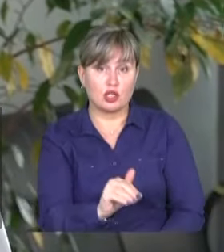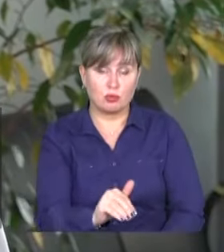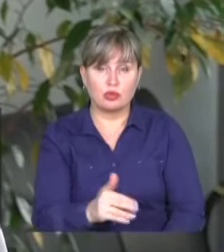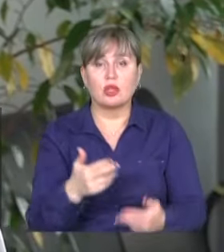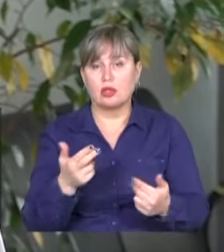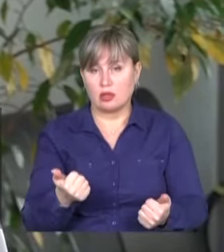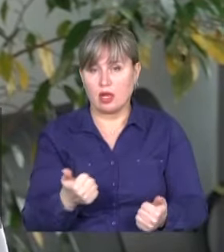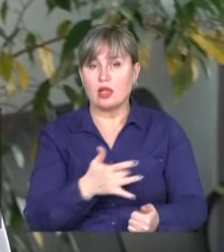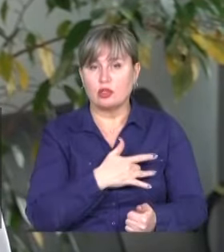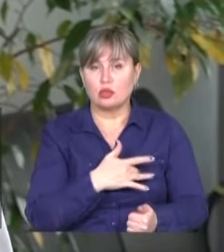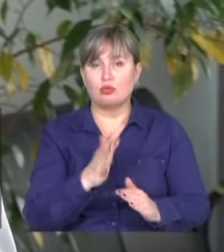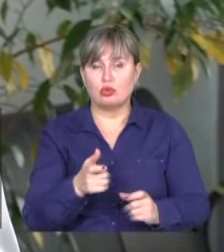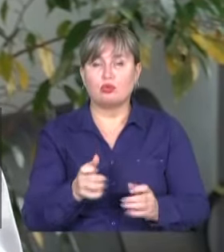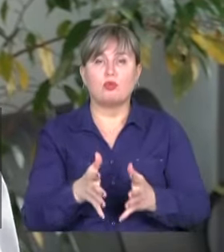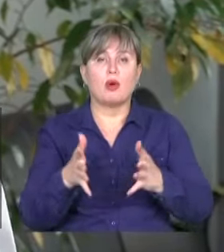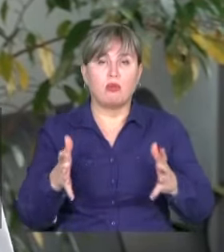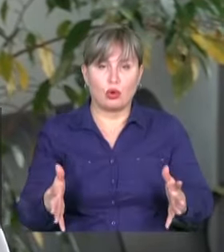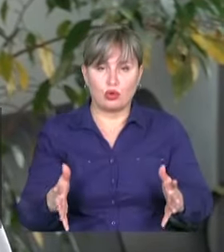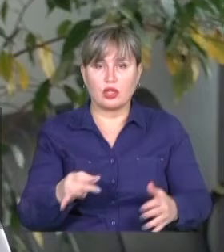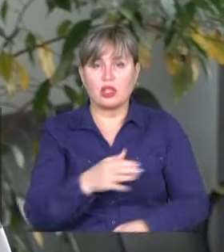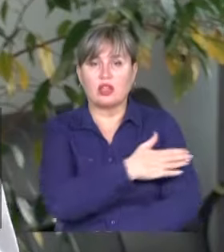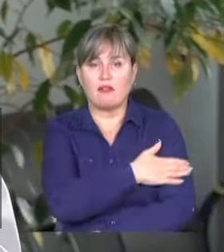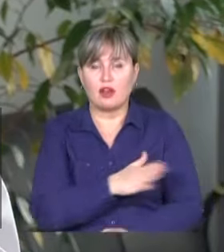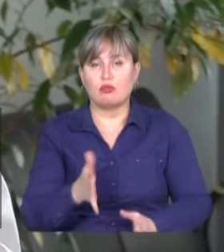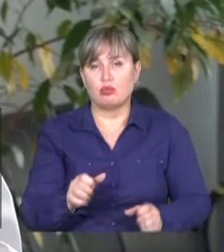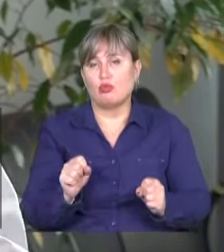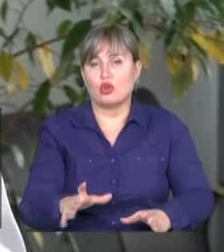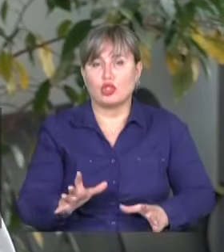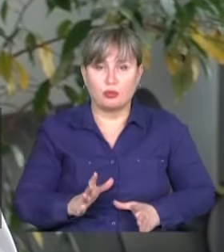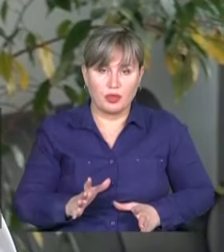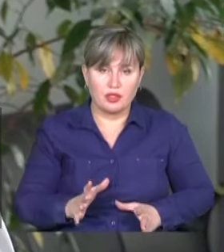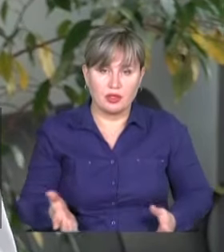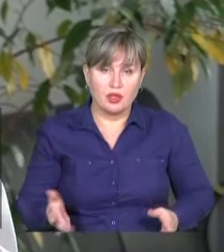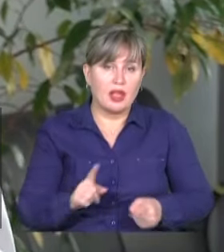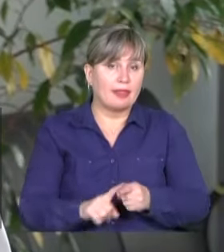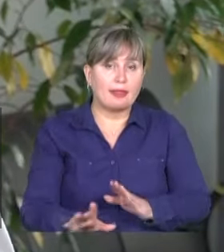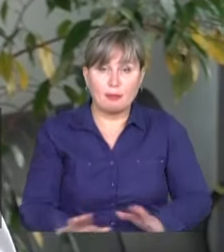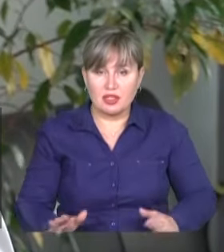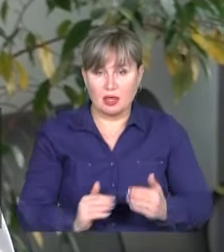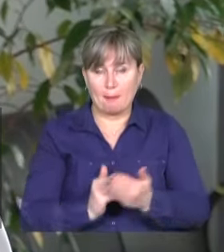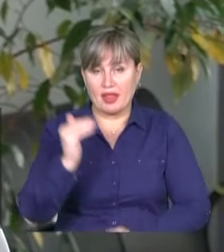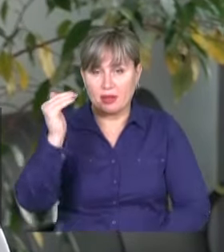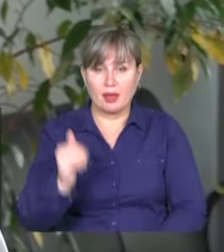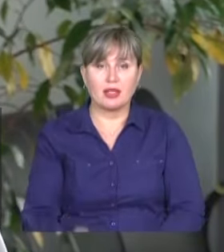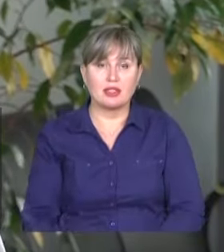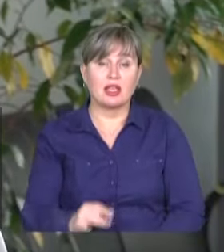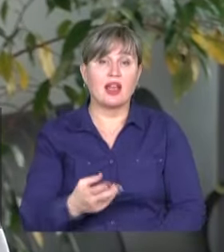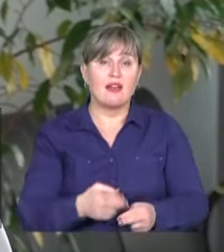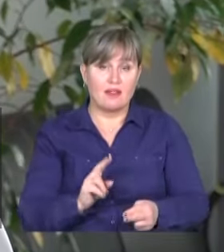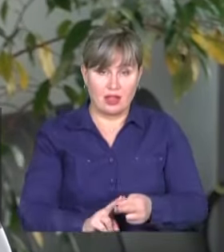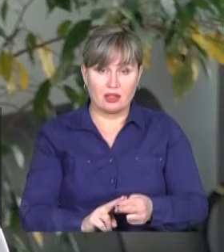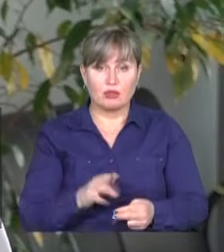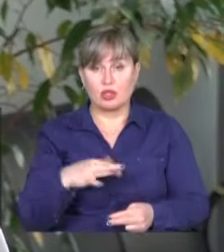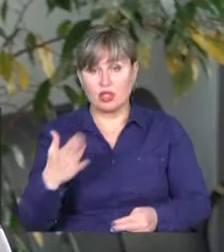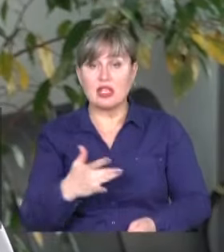конечно, тахикардия будет чуть-чуть побольше, давление будет, может, не быстрее будет подниматься. И в этом плане, конечно, со